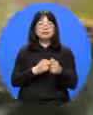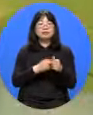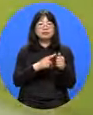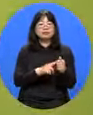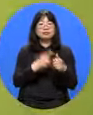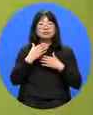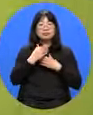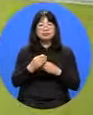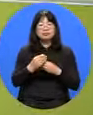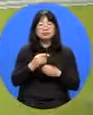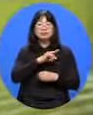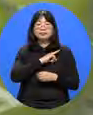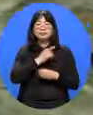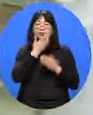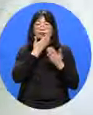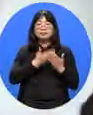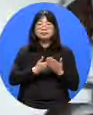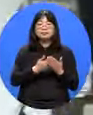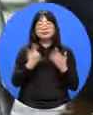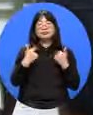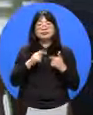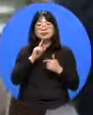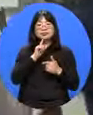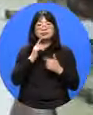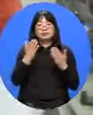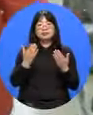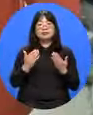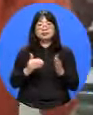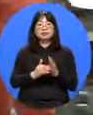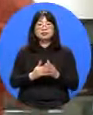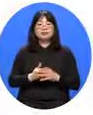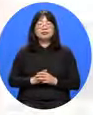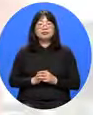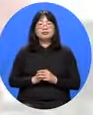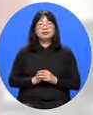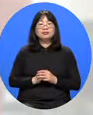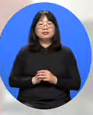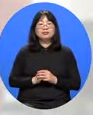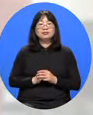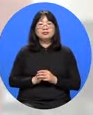선생님은 안전이 가장 중요한 거라고 늘 말씀해 주세요.